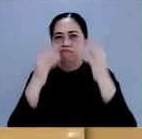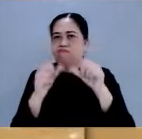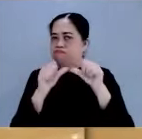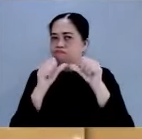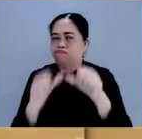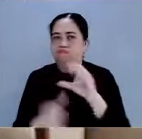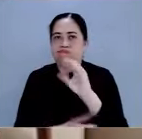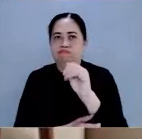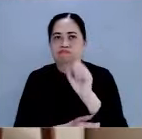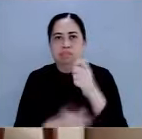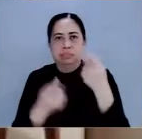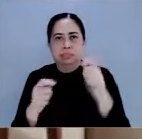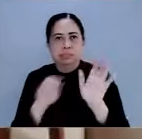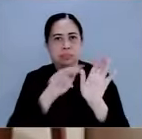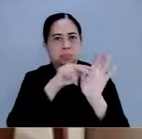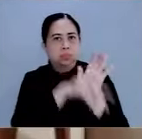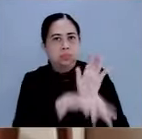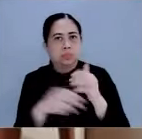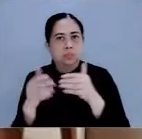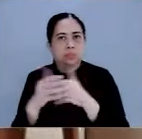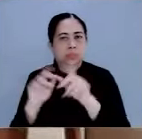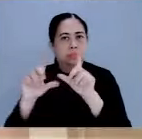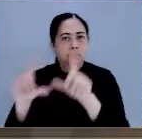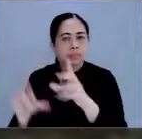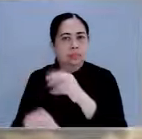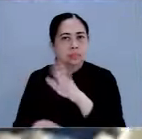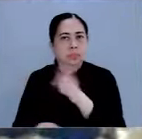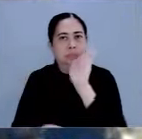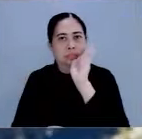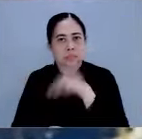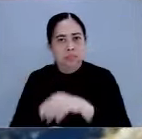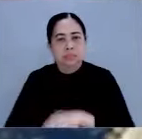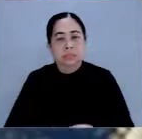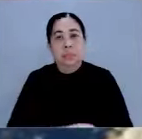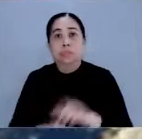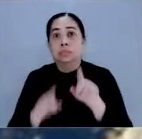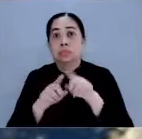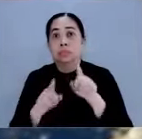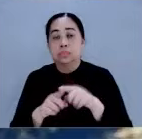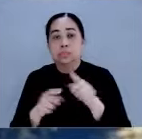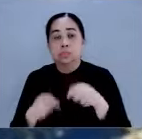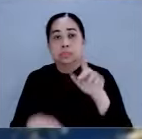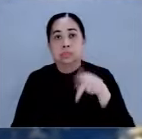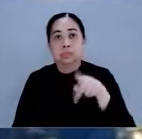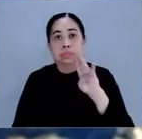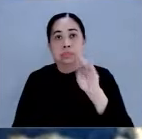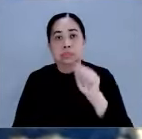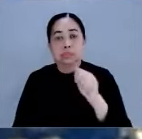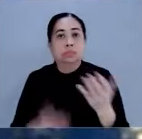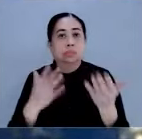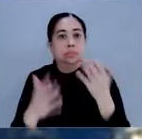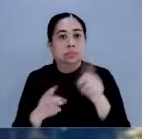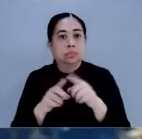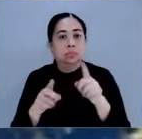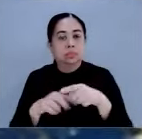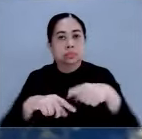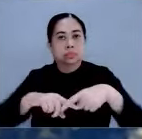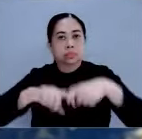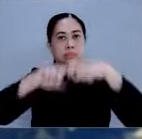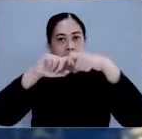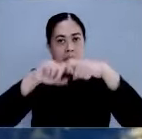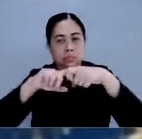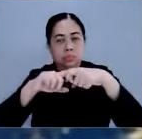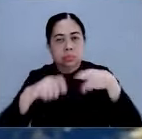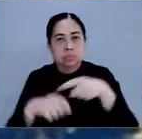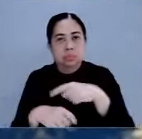kasong attempted homicide laban sa kanya at sa kapatid niya. Bukod naman sa sanction ng PBA, posible rin umanong suspendihin ng Games and